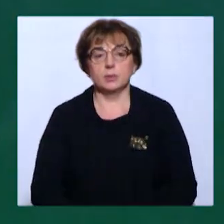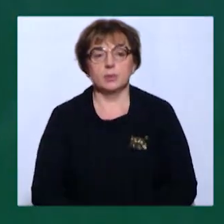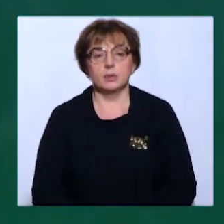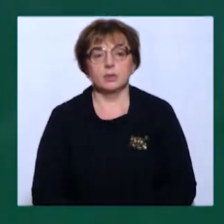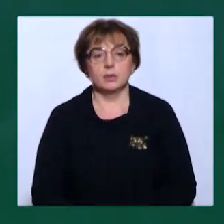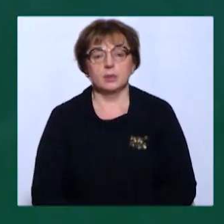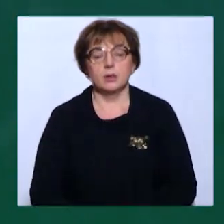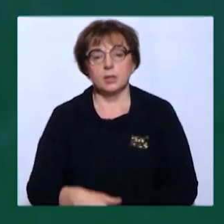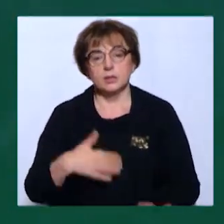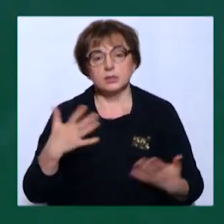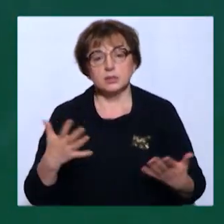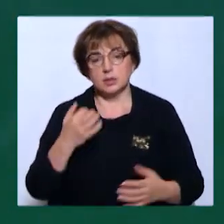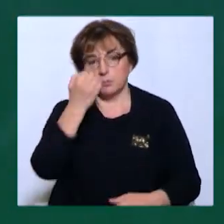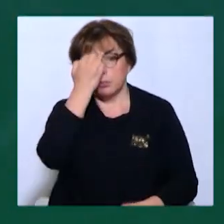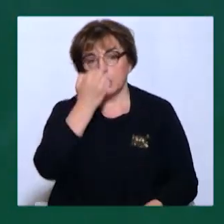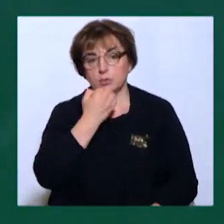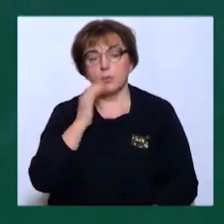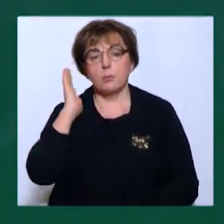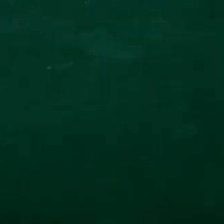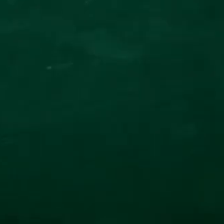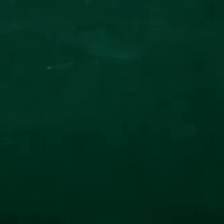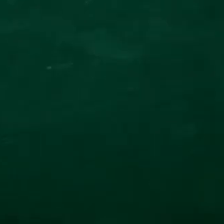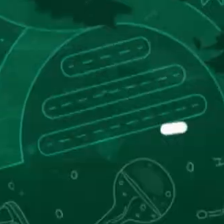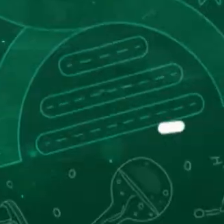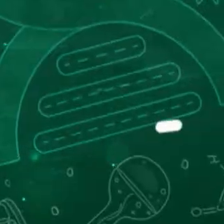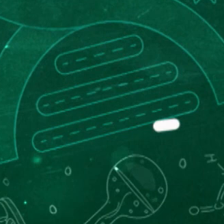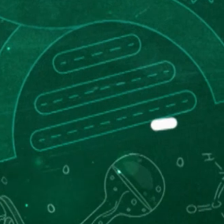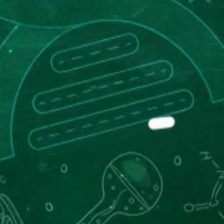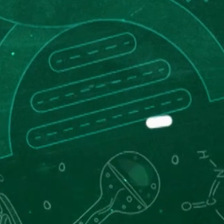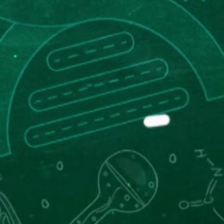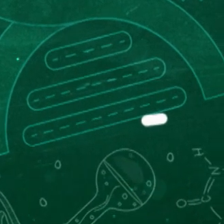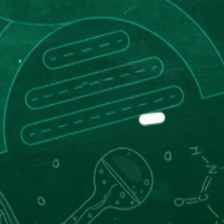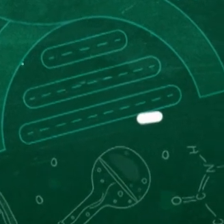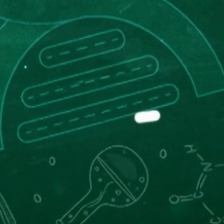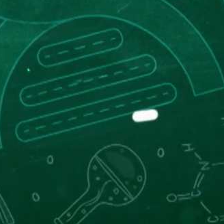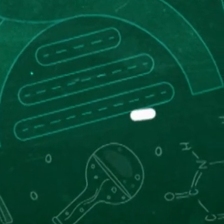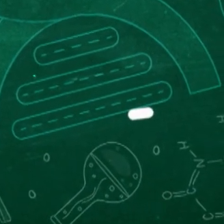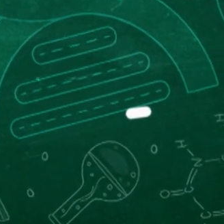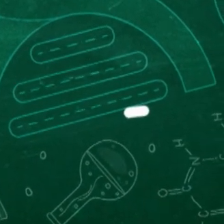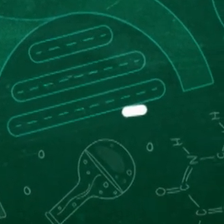დიდი მადლობა, მომავალ შეხვედრამდე.